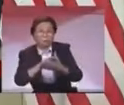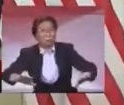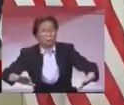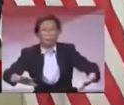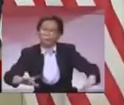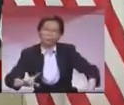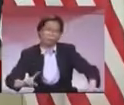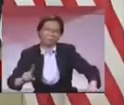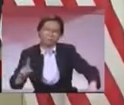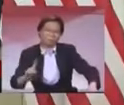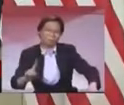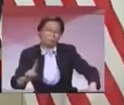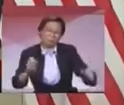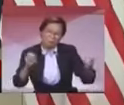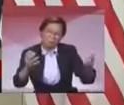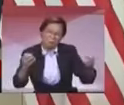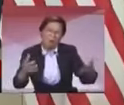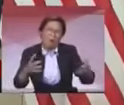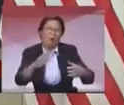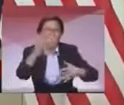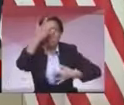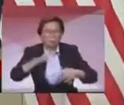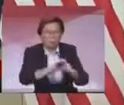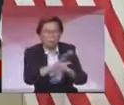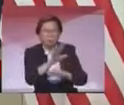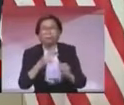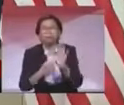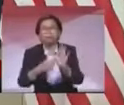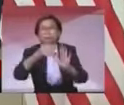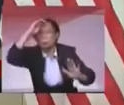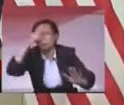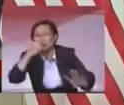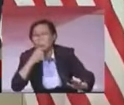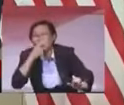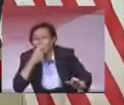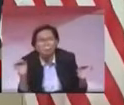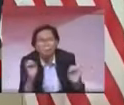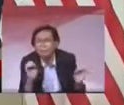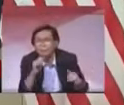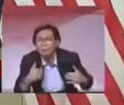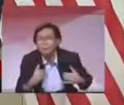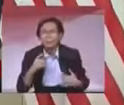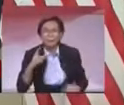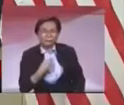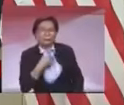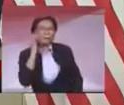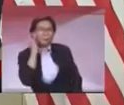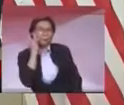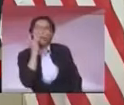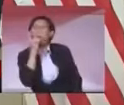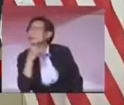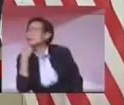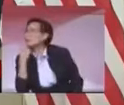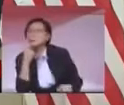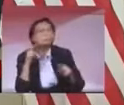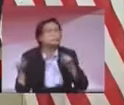Oleh kerana ramai pesakit COVID-19 tidak mempunyai apa-apa simptom, kita tidak dapat pastikan dengan tepat siapa di